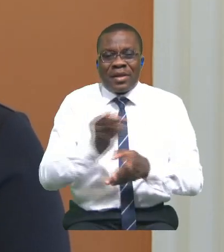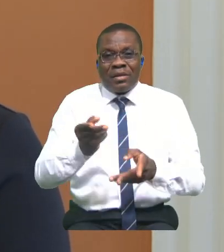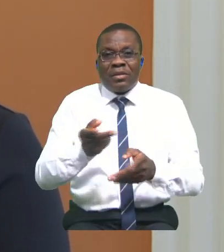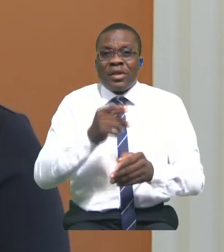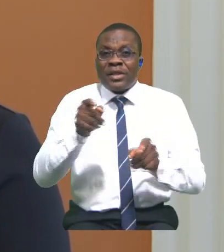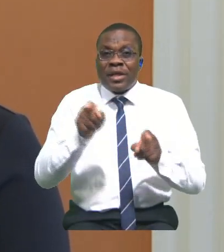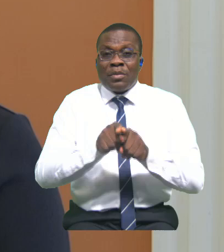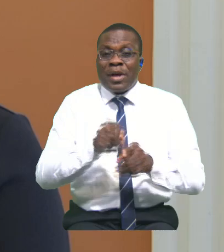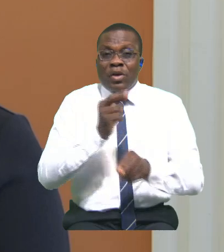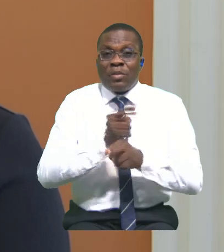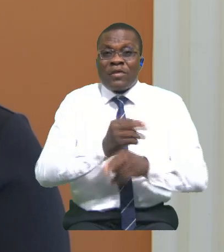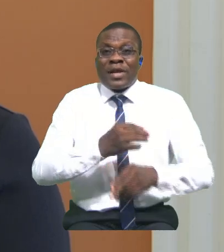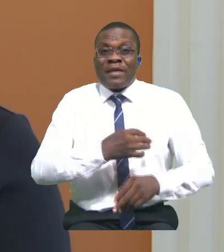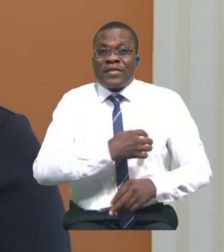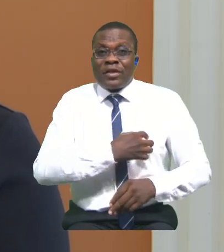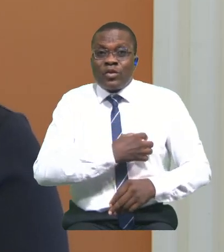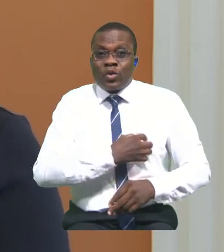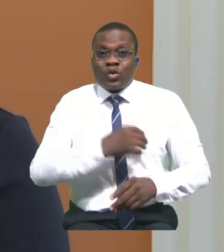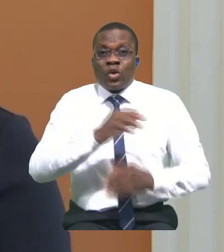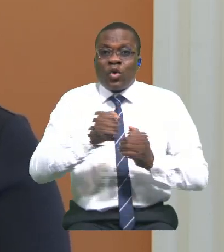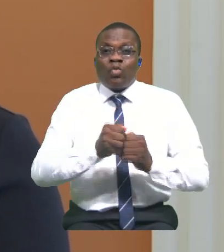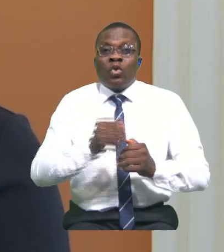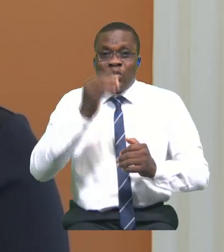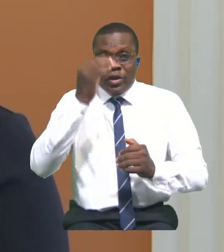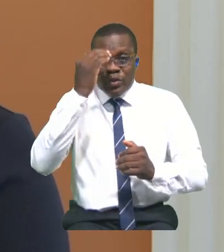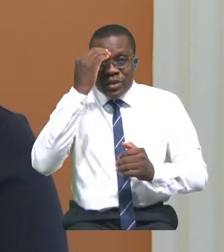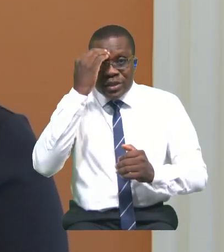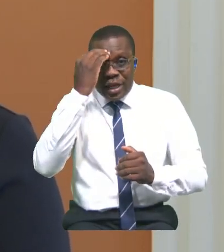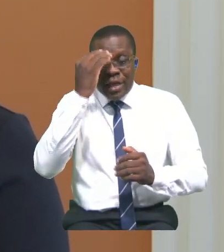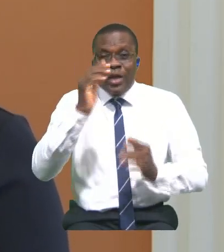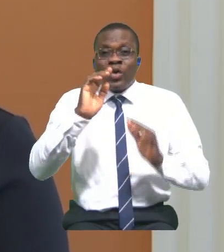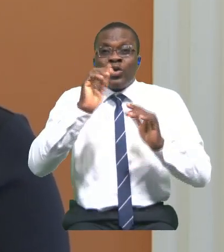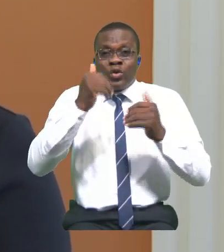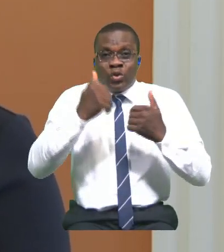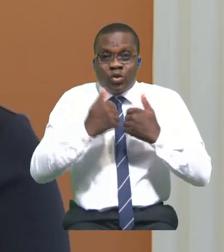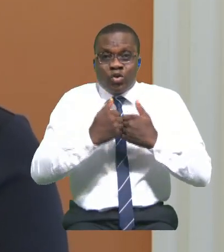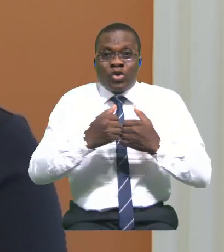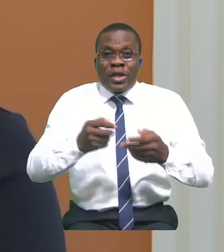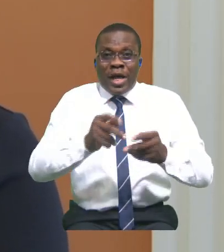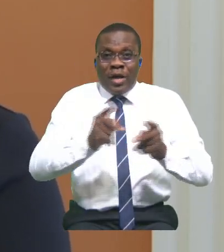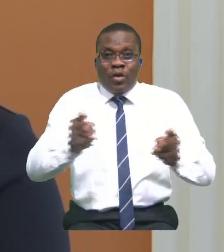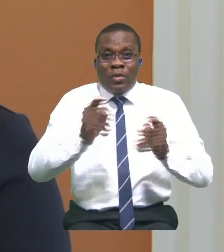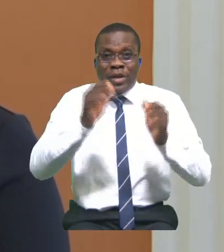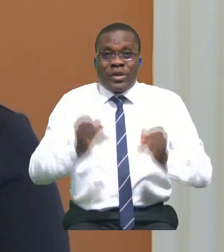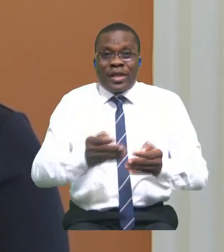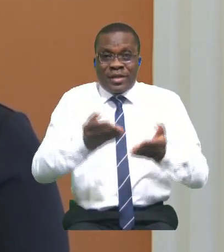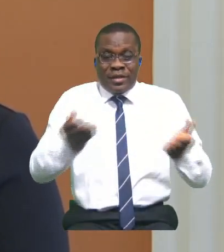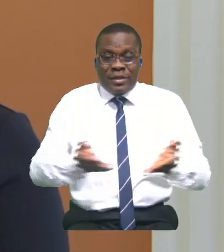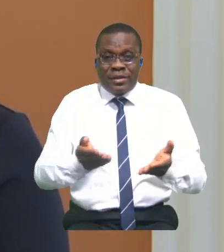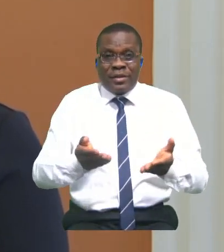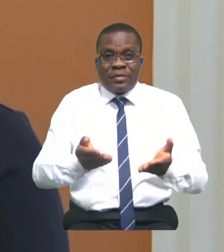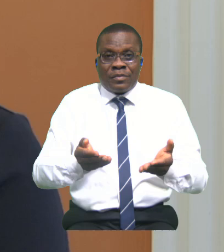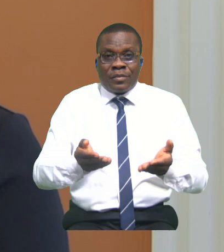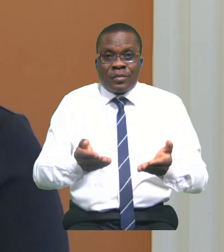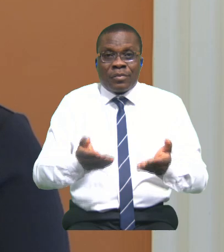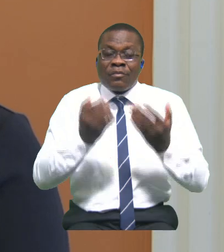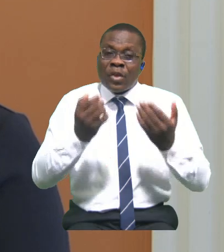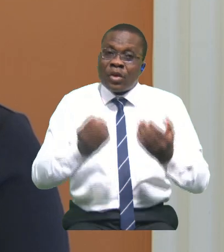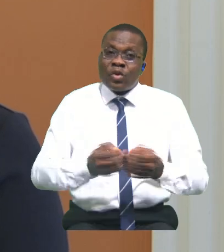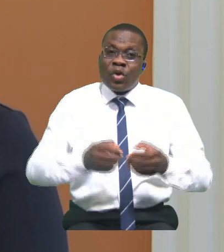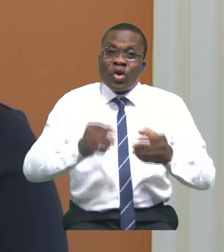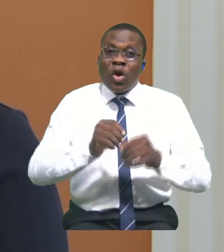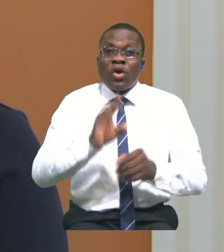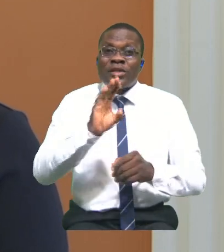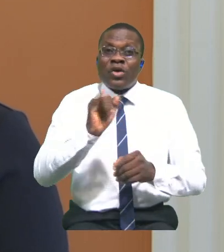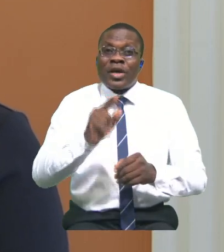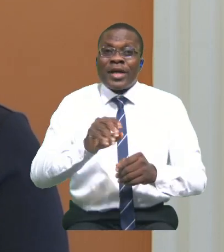cancer du sein ù tout au moins tu sais que tu as le plateau technique ici c'est un cancer carrément des T